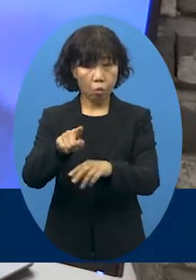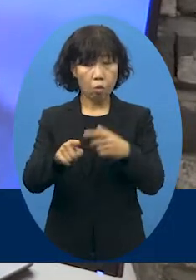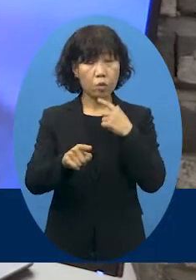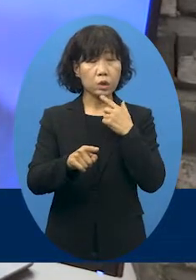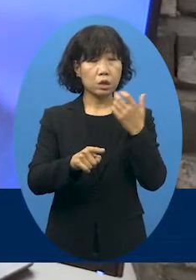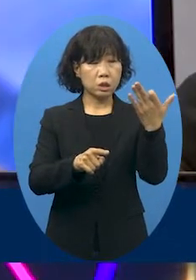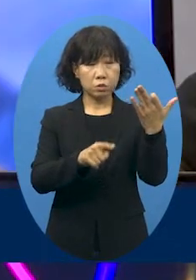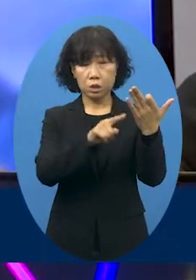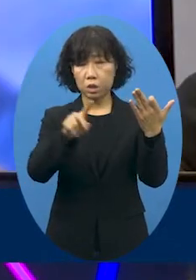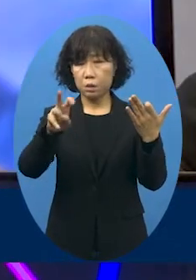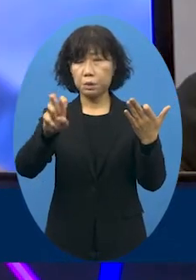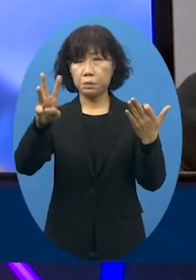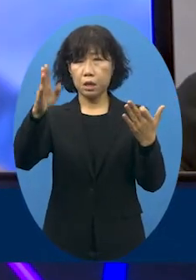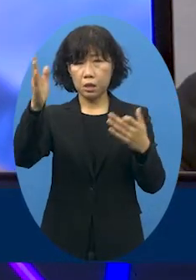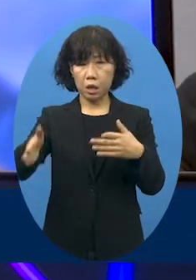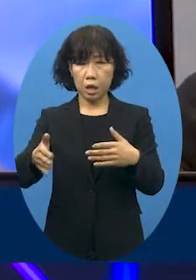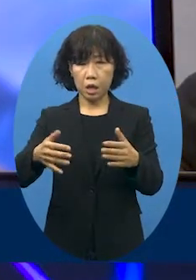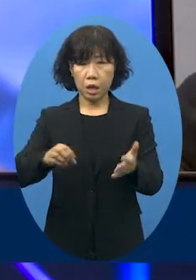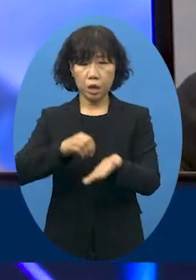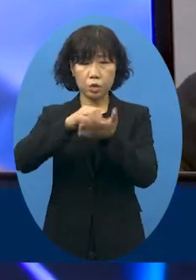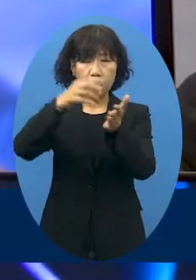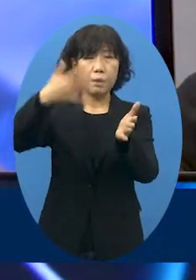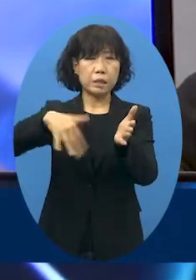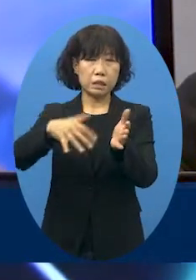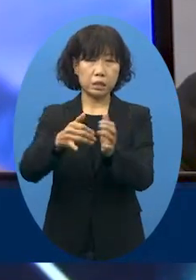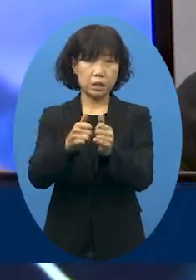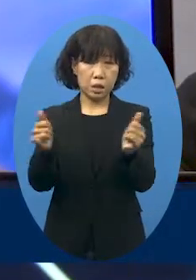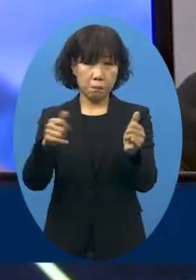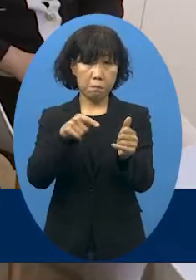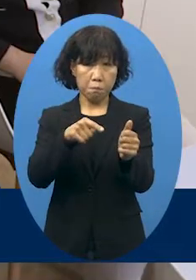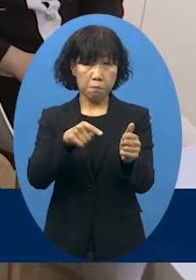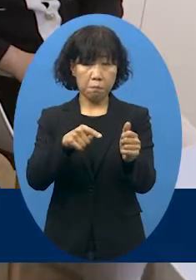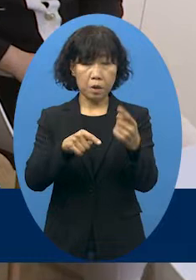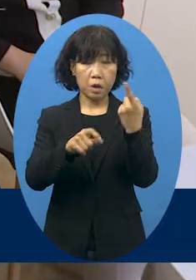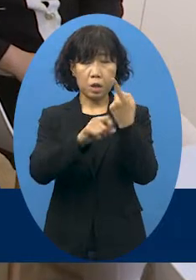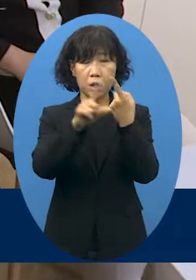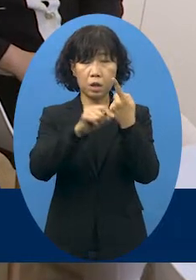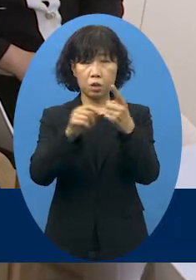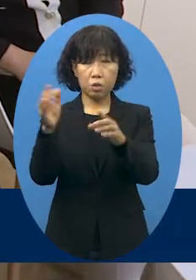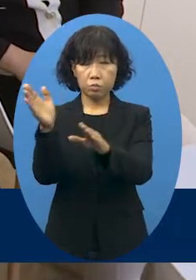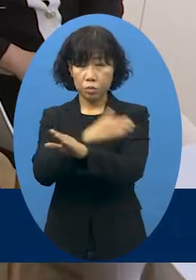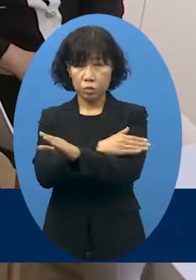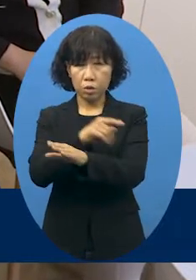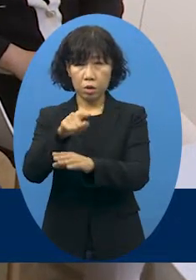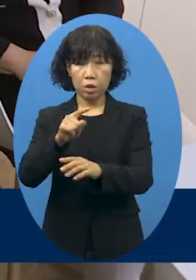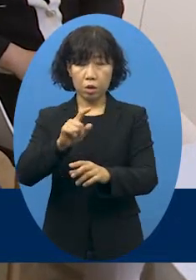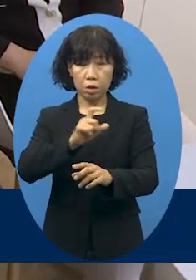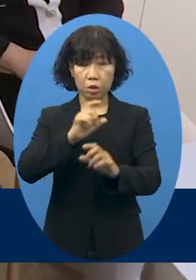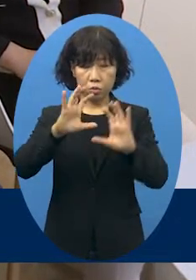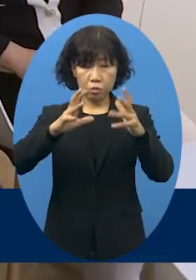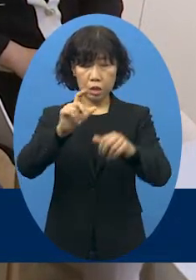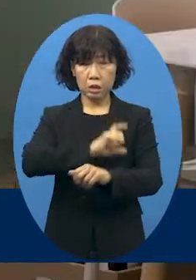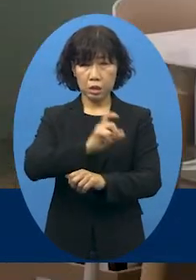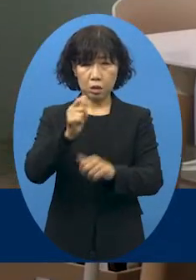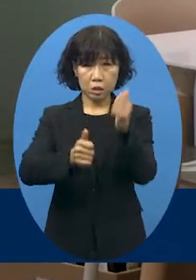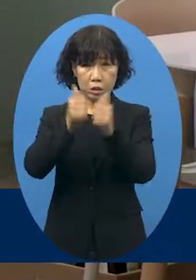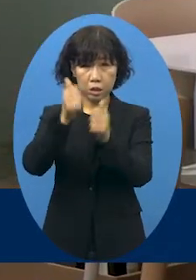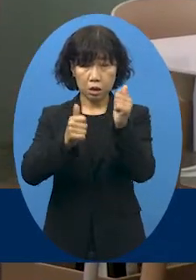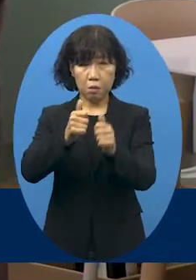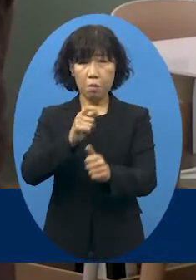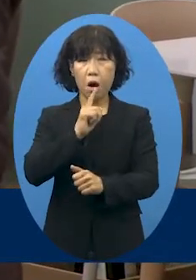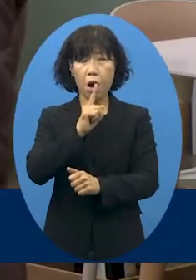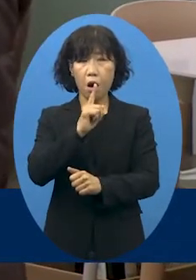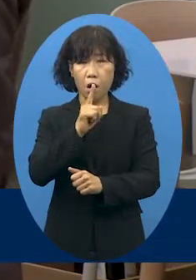주민등록을 두고 있는 29세에서 34세 미취업청년으로 2022년 1월 이후 실시하는 국가